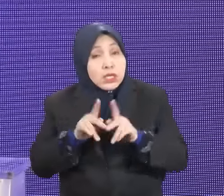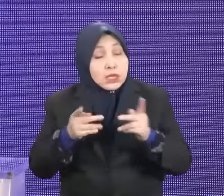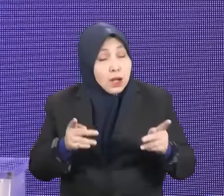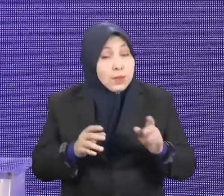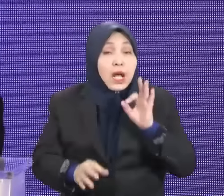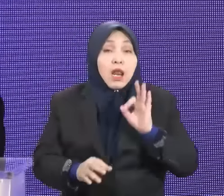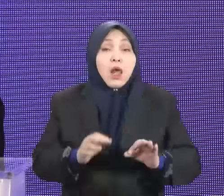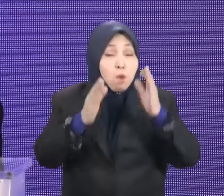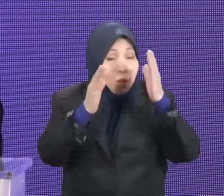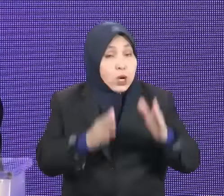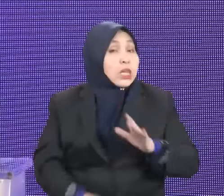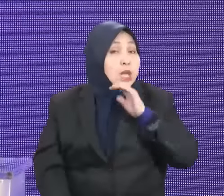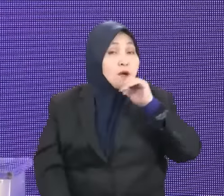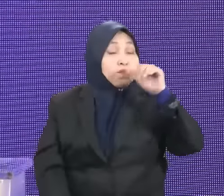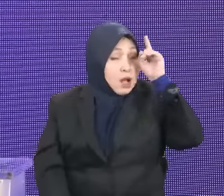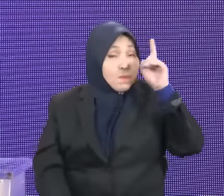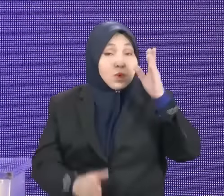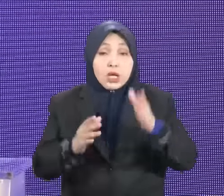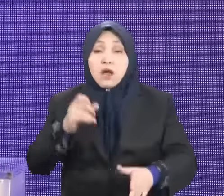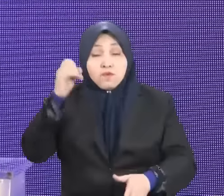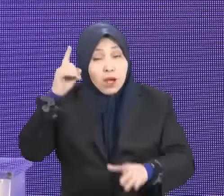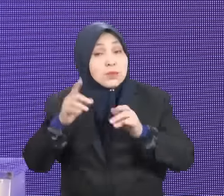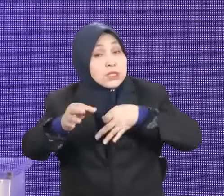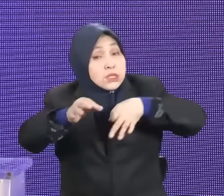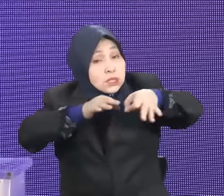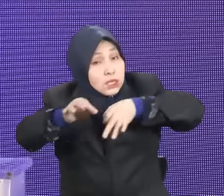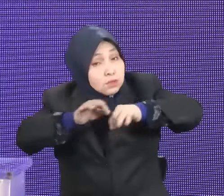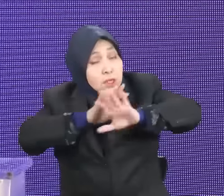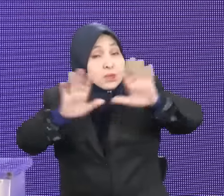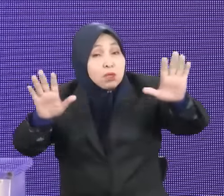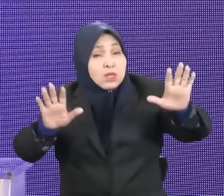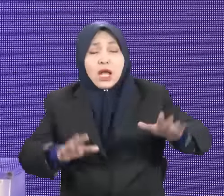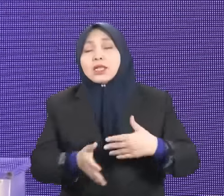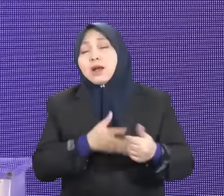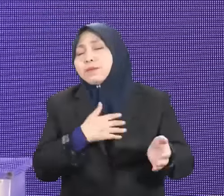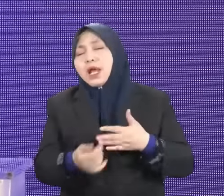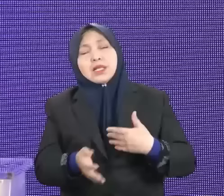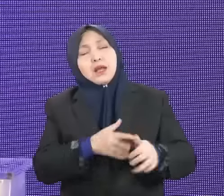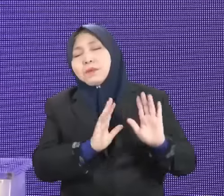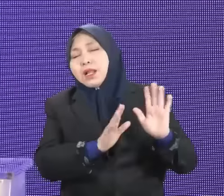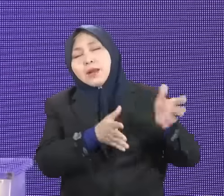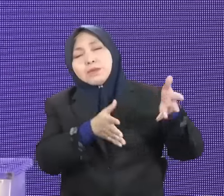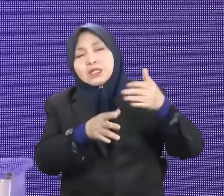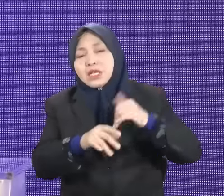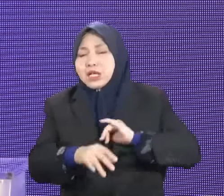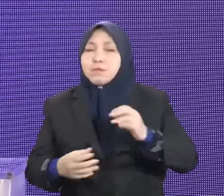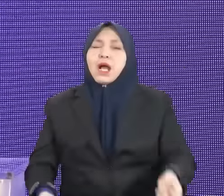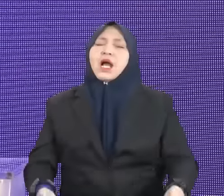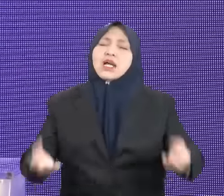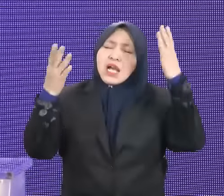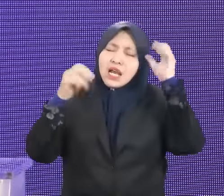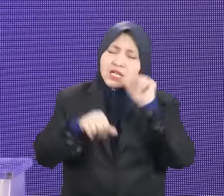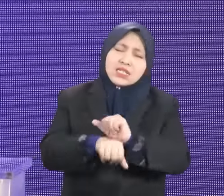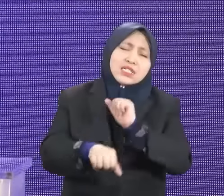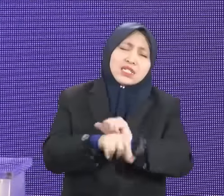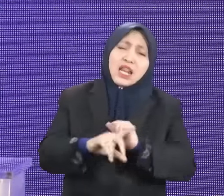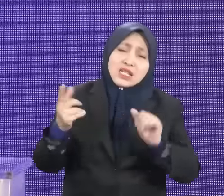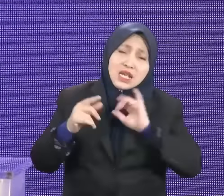kalau orang tak paham orang yang paham karena cerahkan jangan banyak lagi yang saya